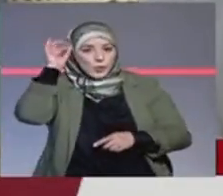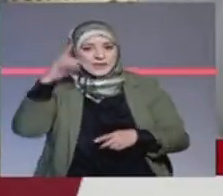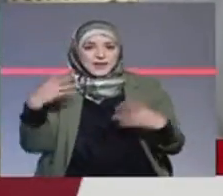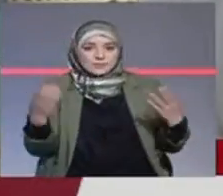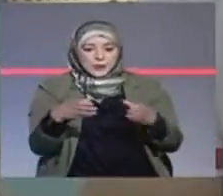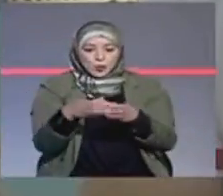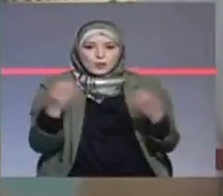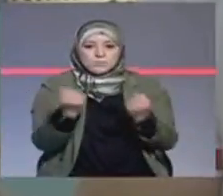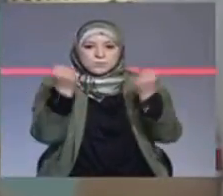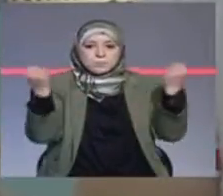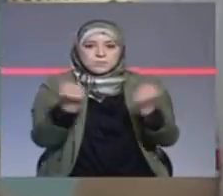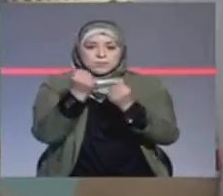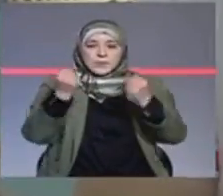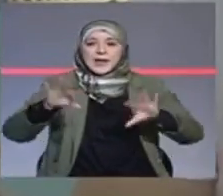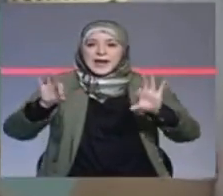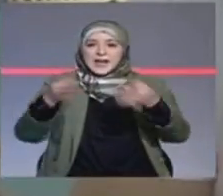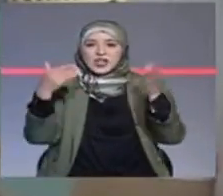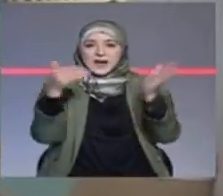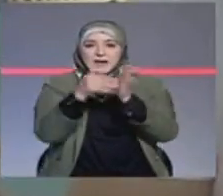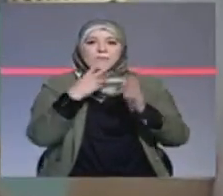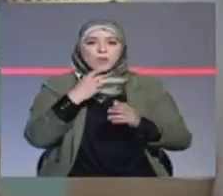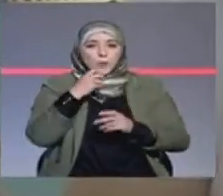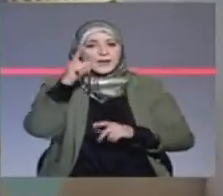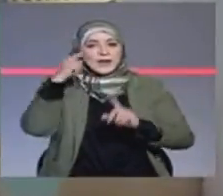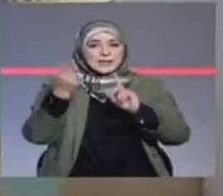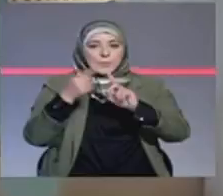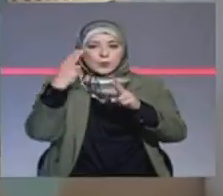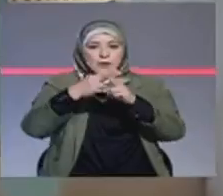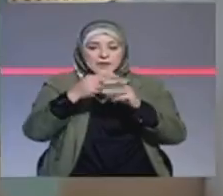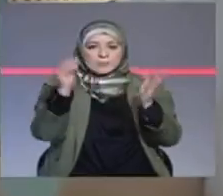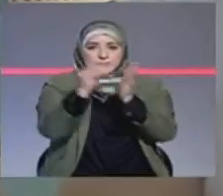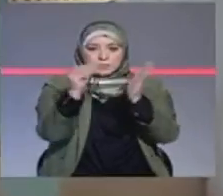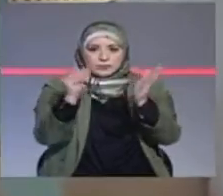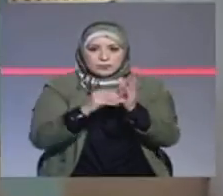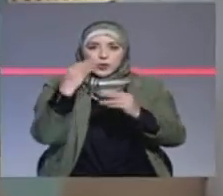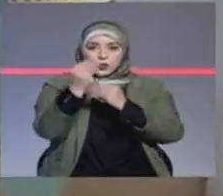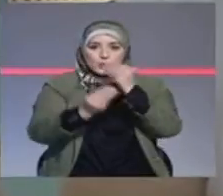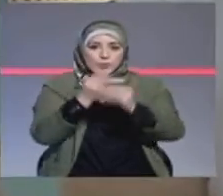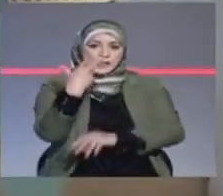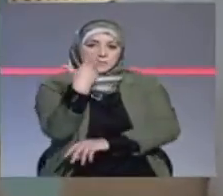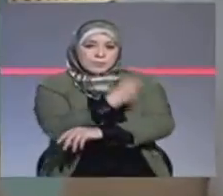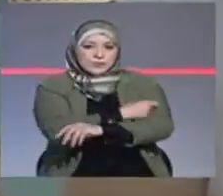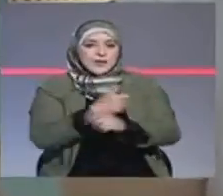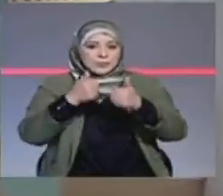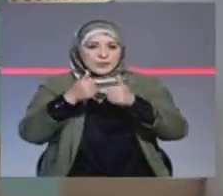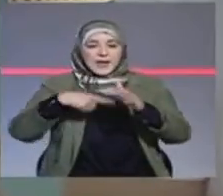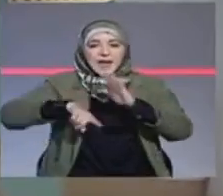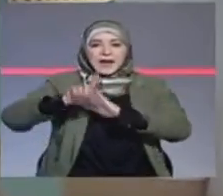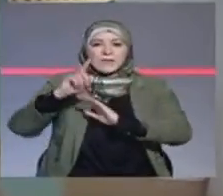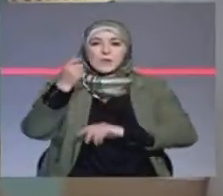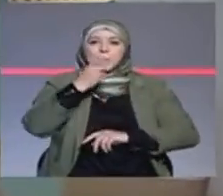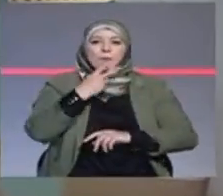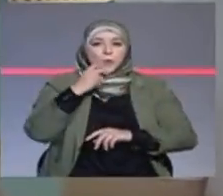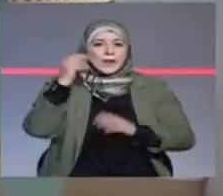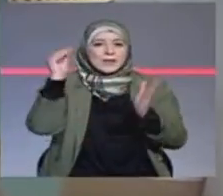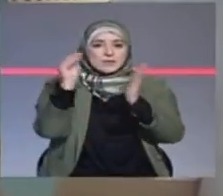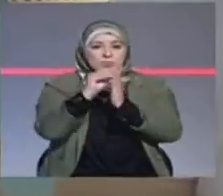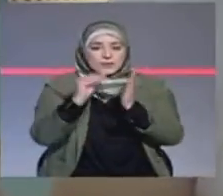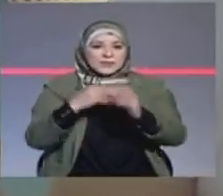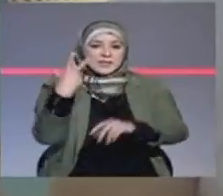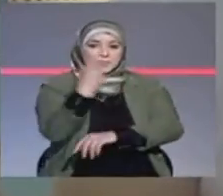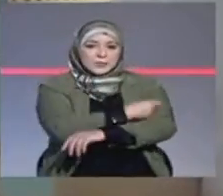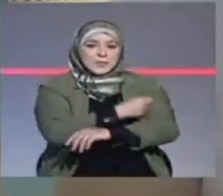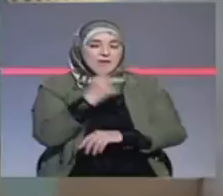تحسيس 10,000 مواطن بأهمية التلقيح، إلى جانب تسجيل 1000 مواطن في منظومة التلقيح